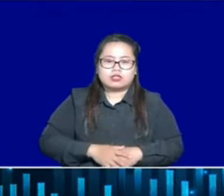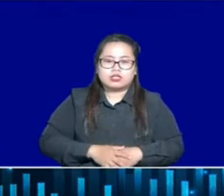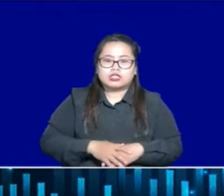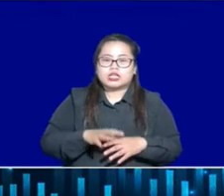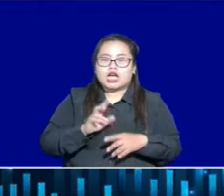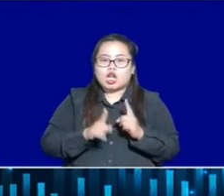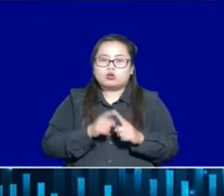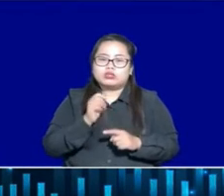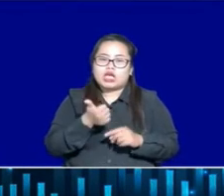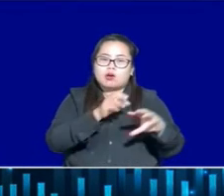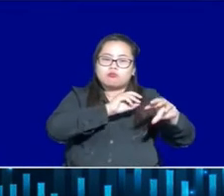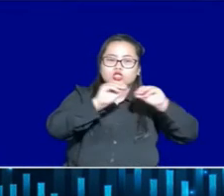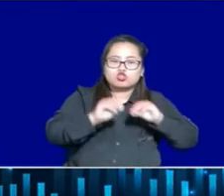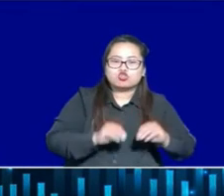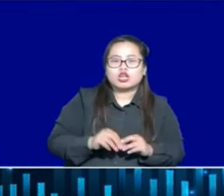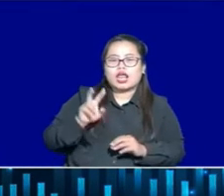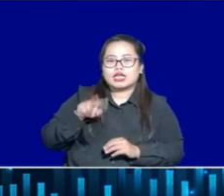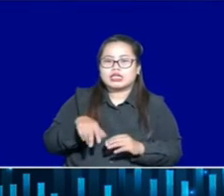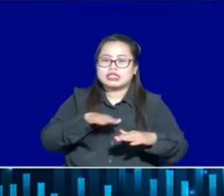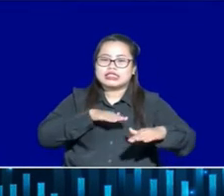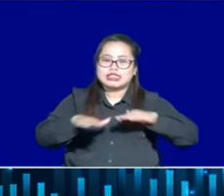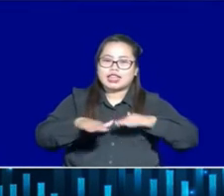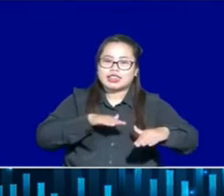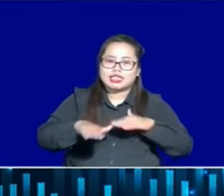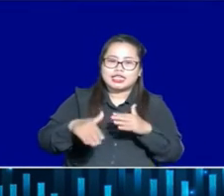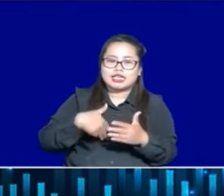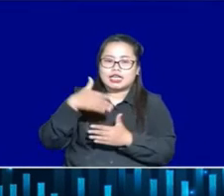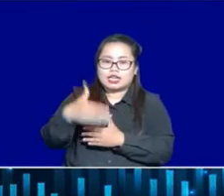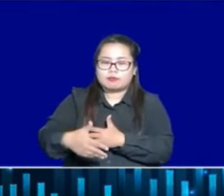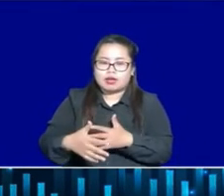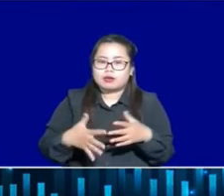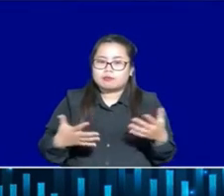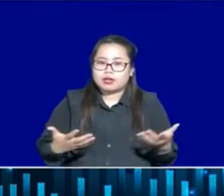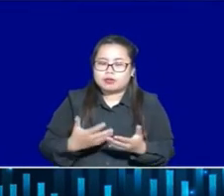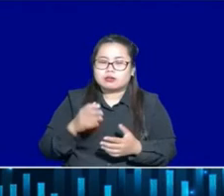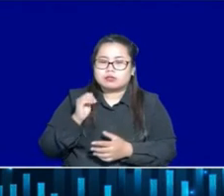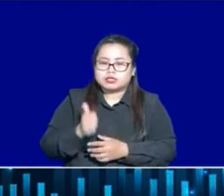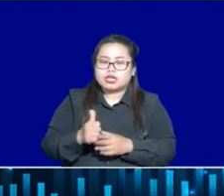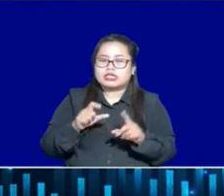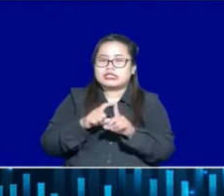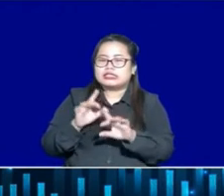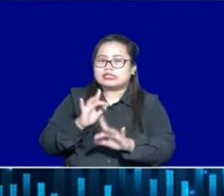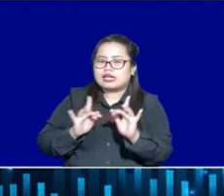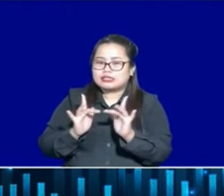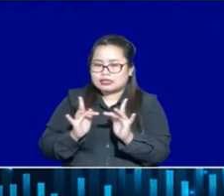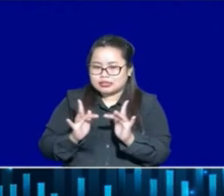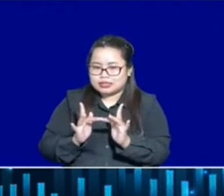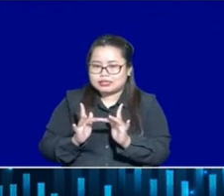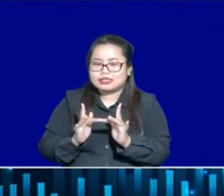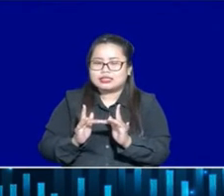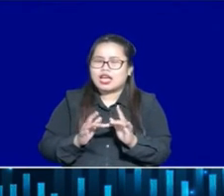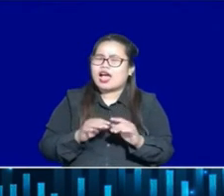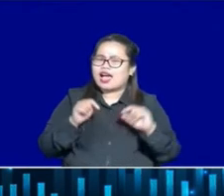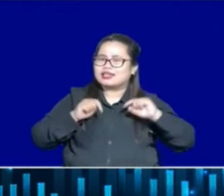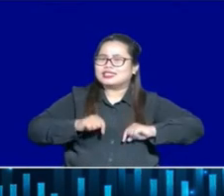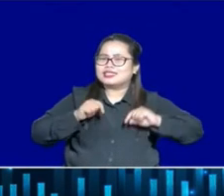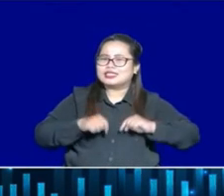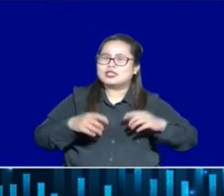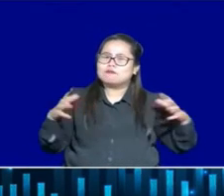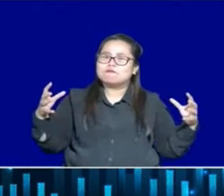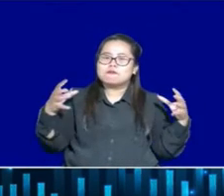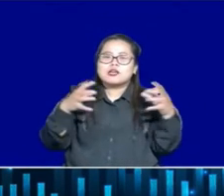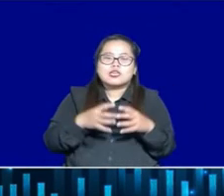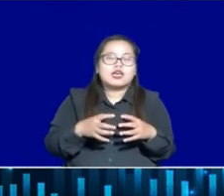menyusun kembali strategi kita ke depan dalam rangka reindustrialisasi. Dan ini bagiannya